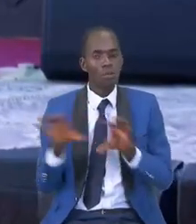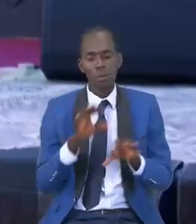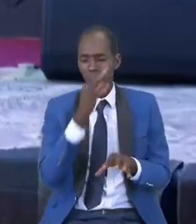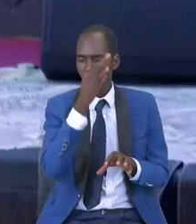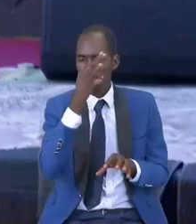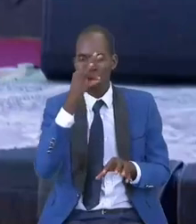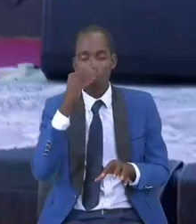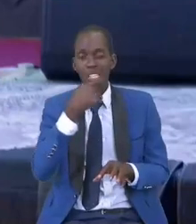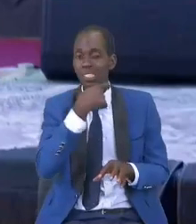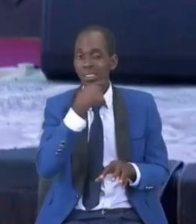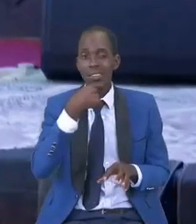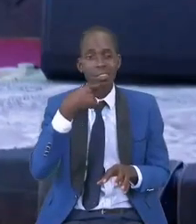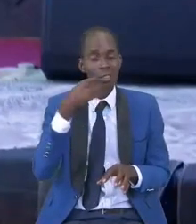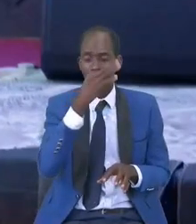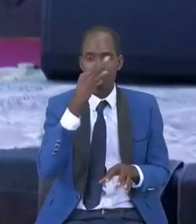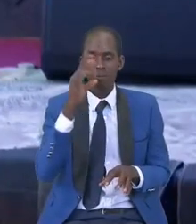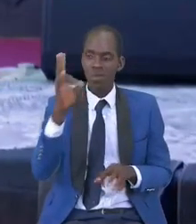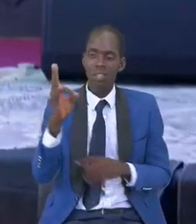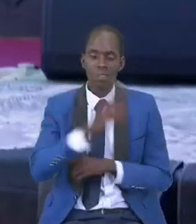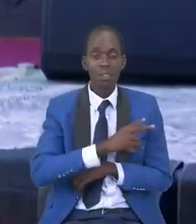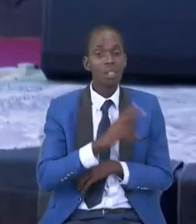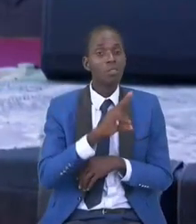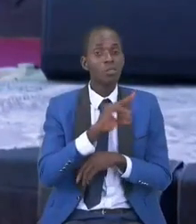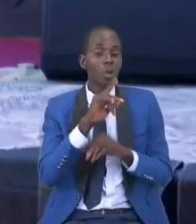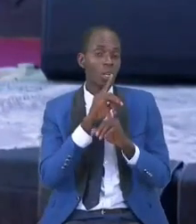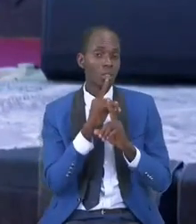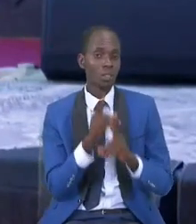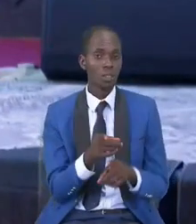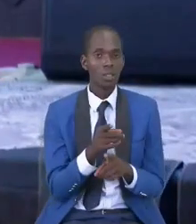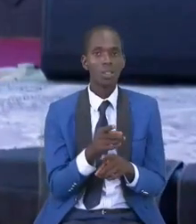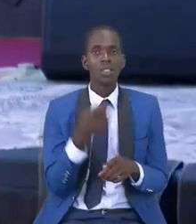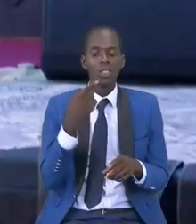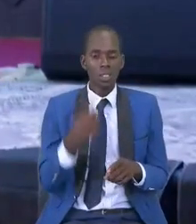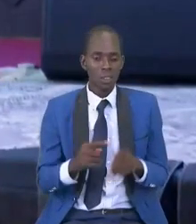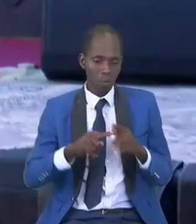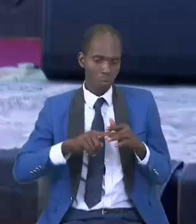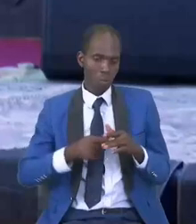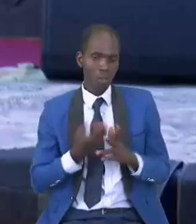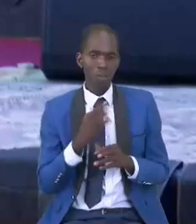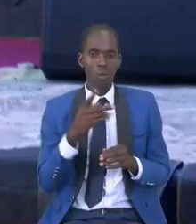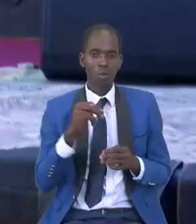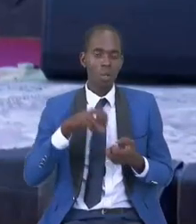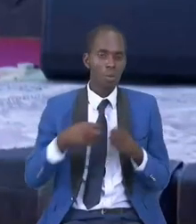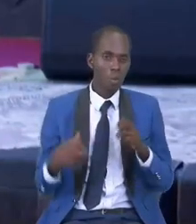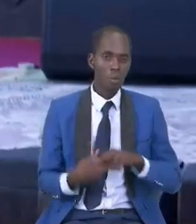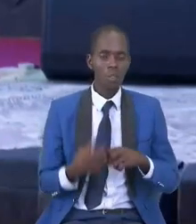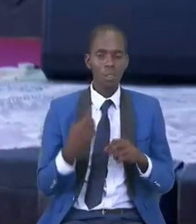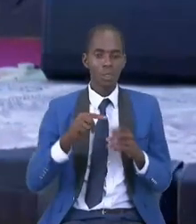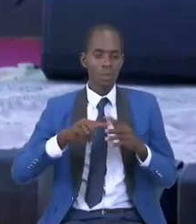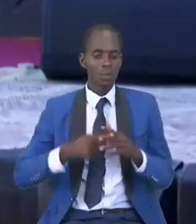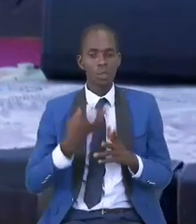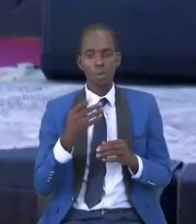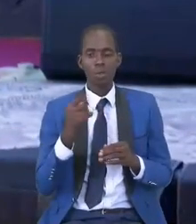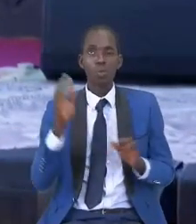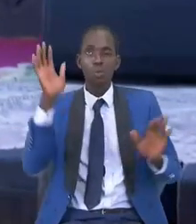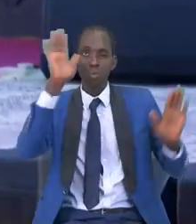de 7 jours. L'exaucement ne viendra pas. La source du problème, la source de la tempête et la